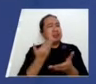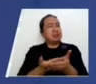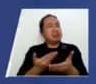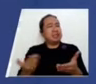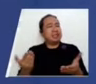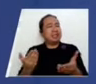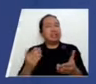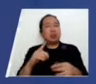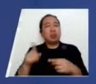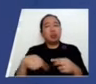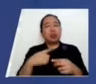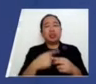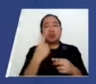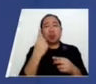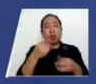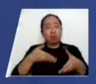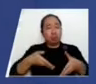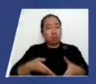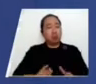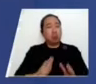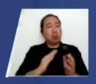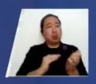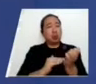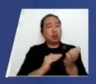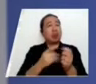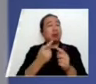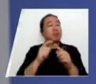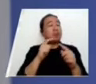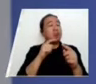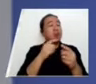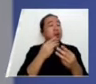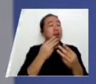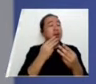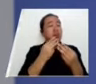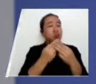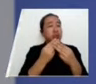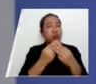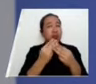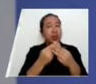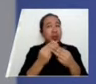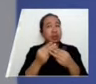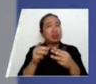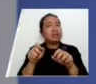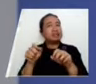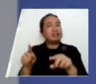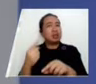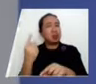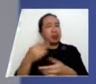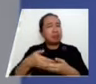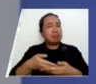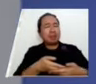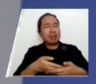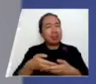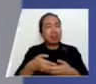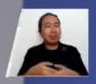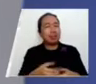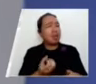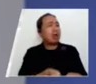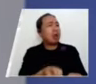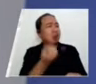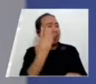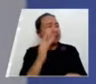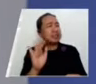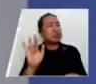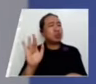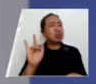kumadrona sa Muntinlupa ang isang bagong silang na sanggol. 25,000 pesos daw ang benta sa walang kamuang-muang na